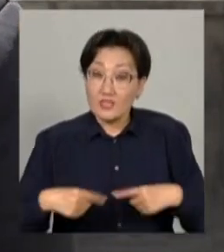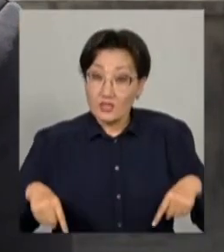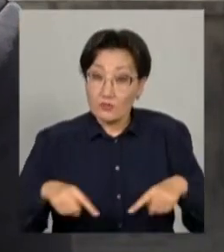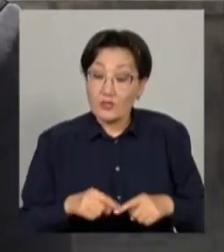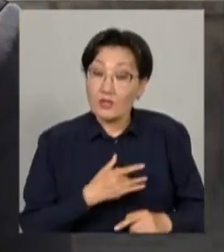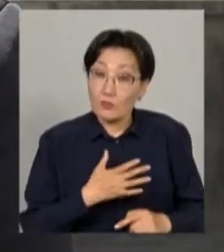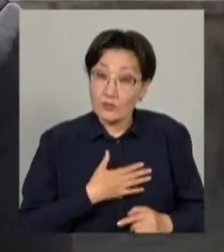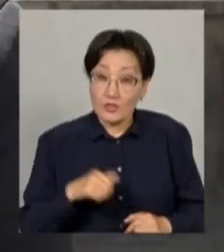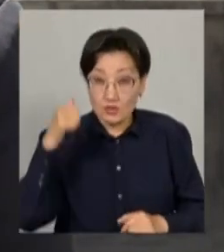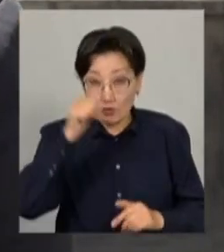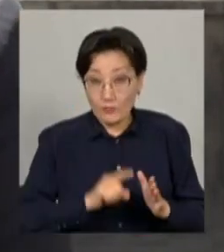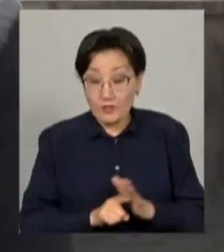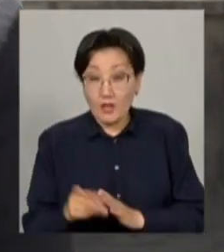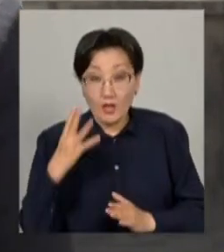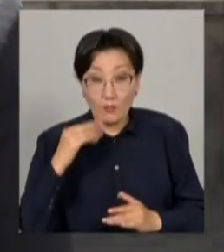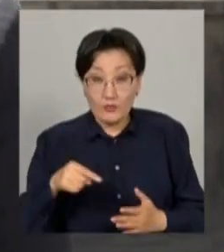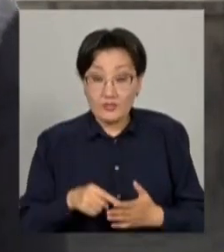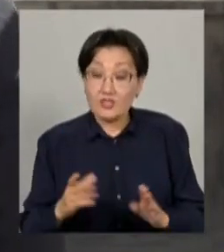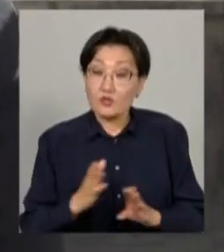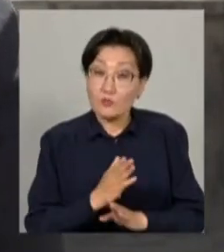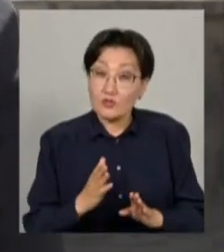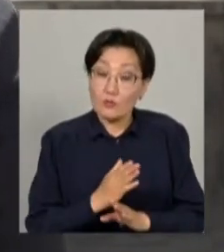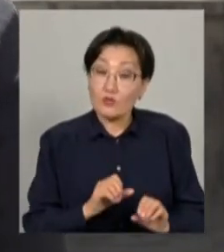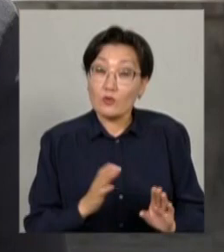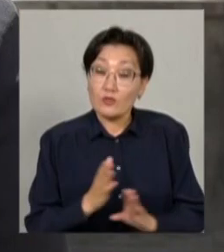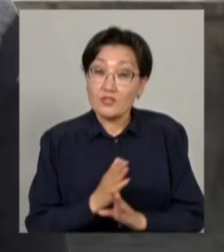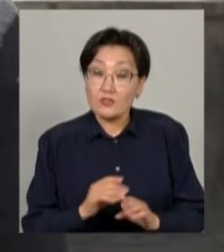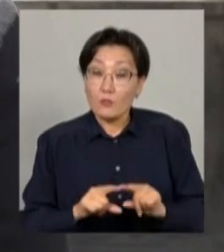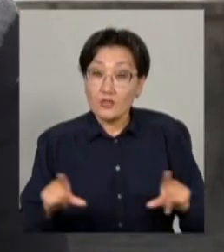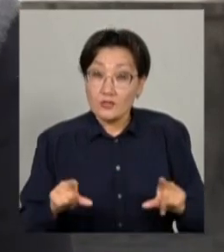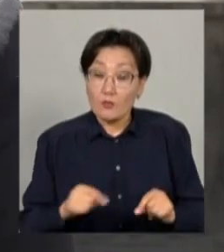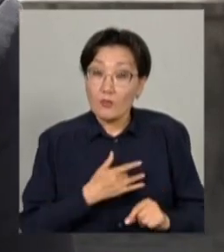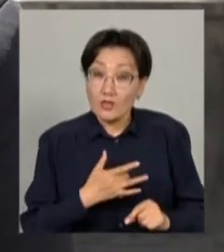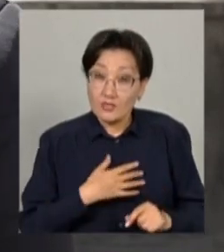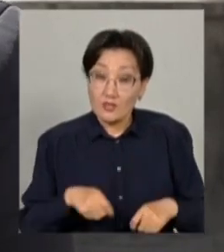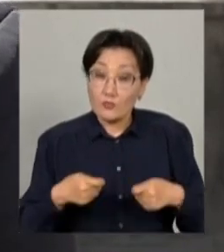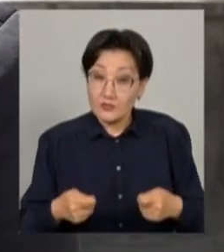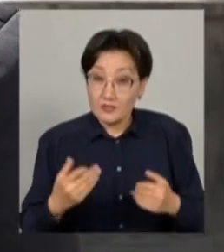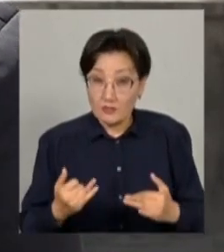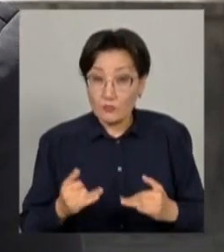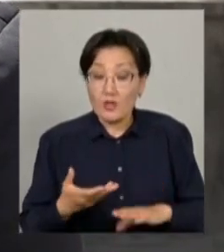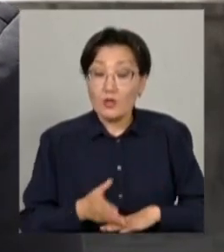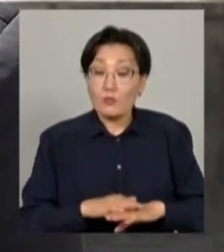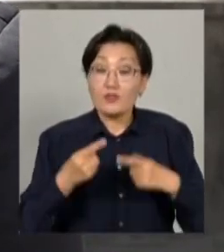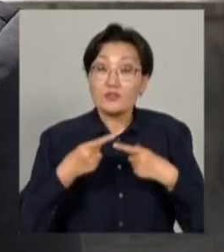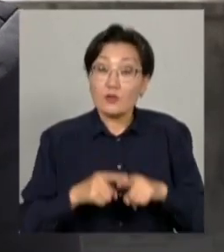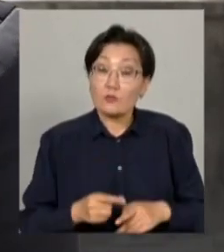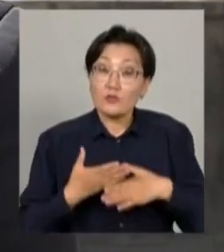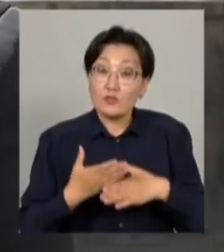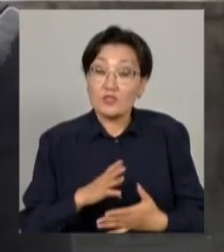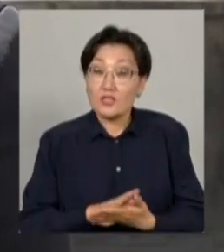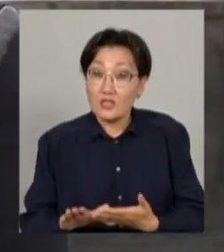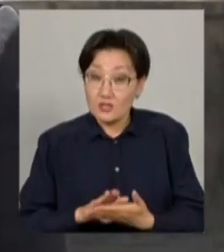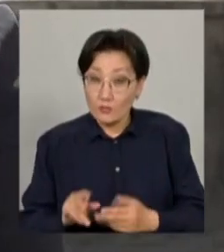қарамағында еді. Жыл басынан бері Алматы қаласы экология және қоршаған орта басқармасының балансына өтті. Қазір ауыр техникалардың көмегімен